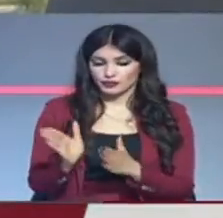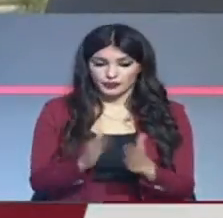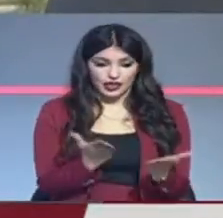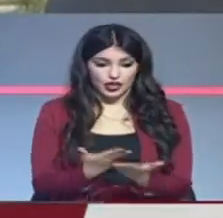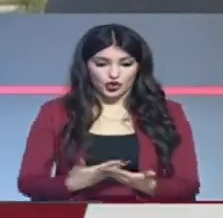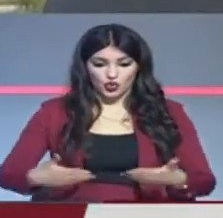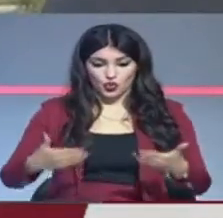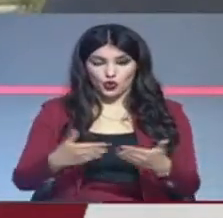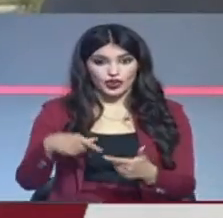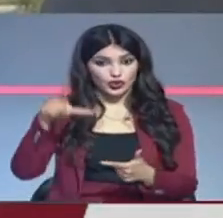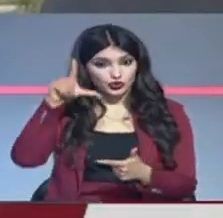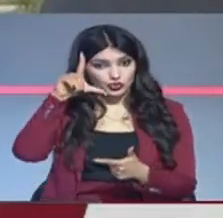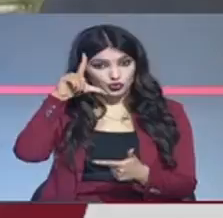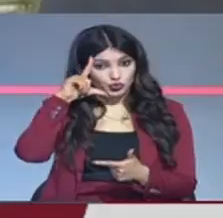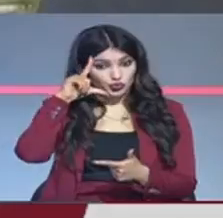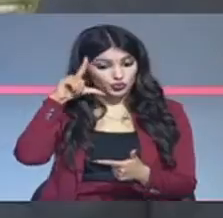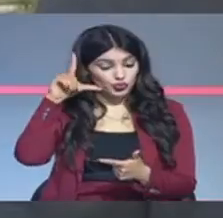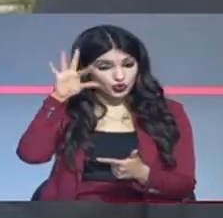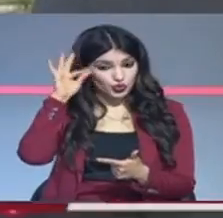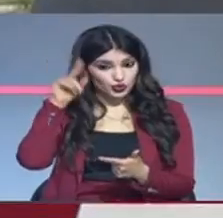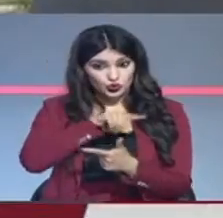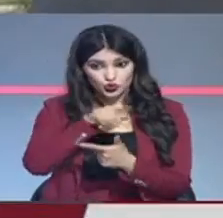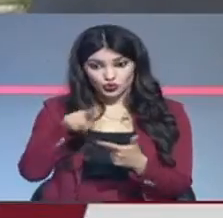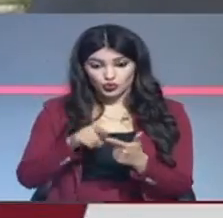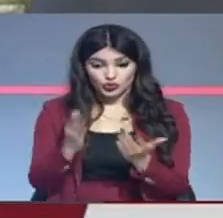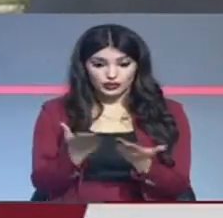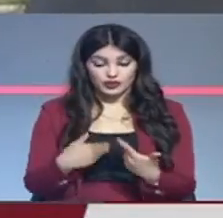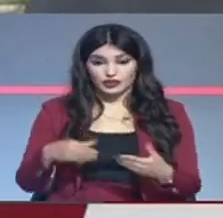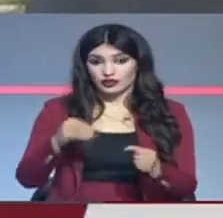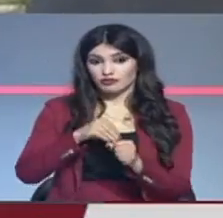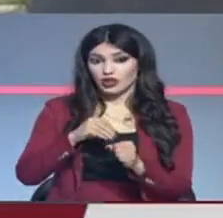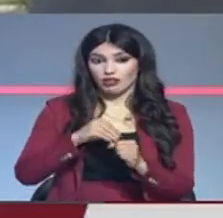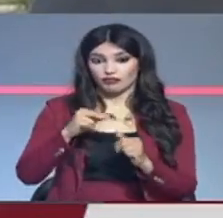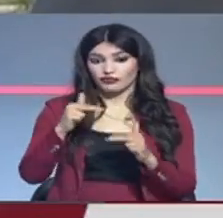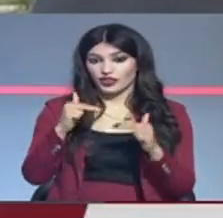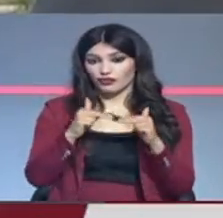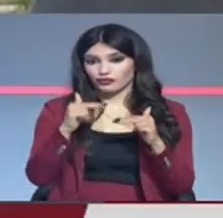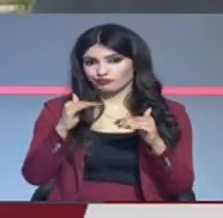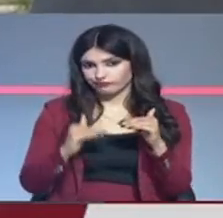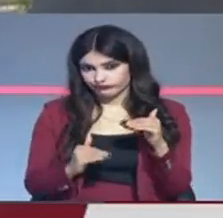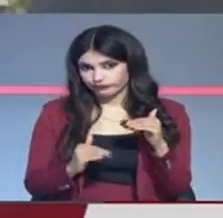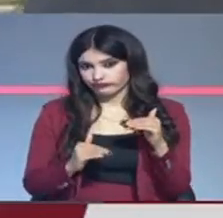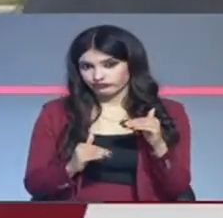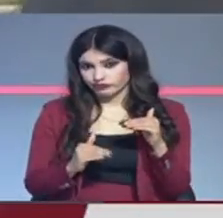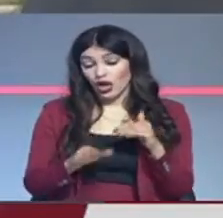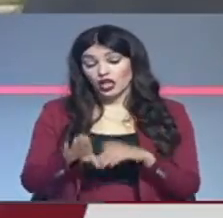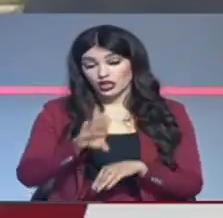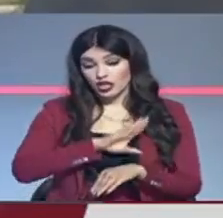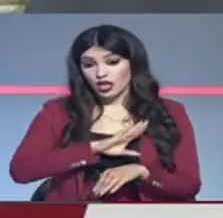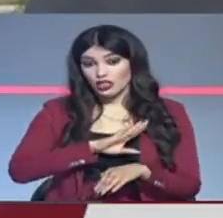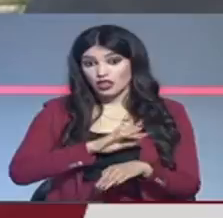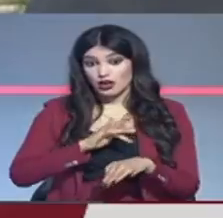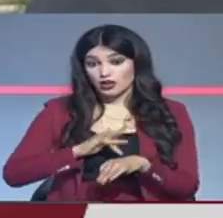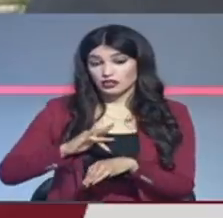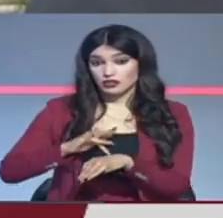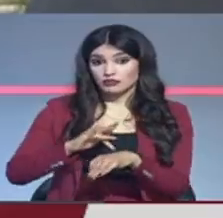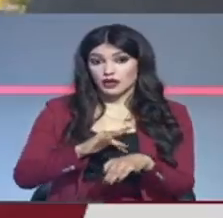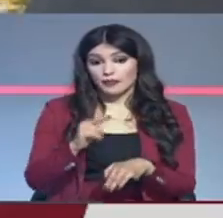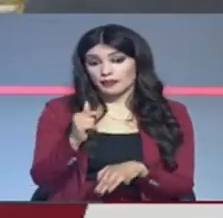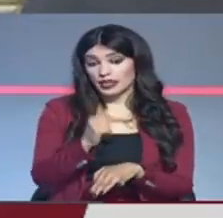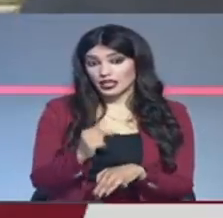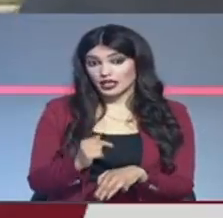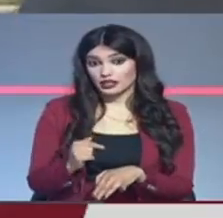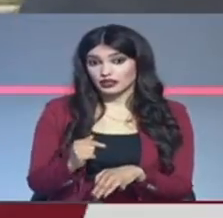تونسلي ب اقتصاديه بوش في المستوى المطلوب اه تقهقر بصفه بريس اه